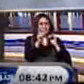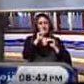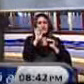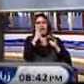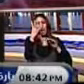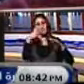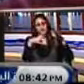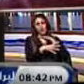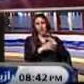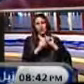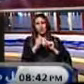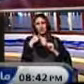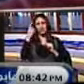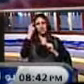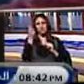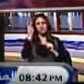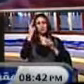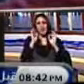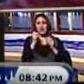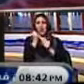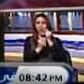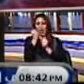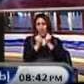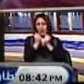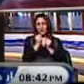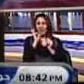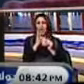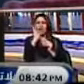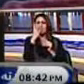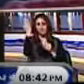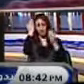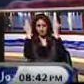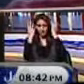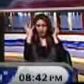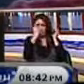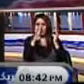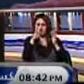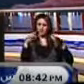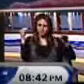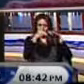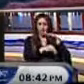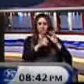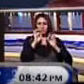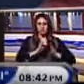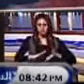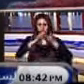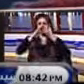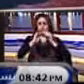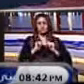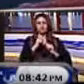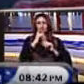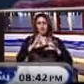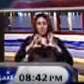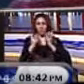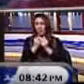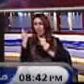الآونة الأخيرة. الفكرة جت ان احنا نكون عندنا عربيات تشيل اكتر من مصاب، يكون عندها قدرات نفس القدرات الموجودة